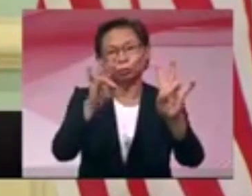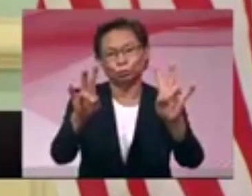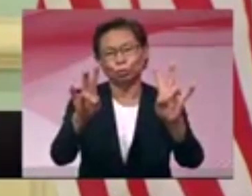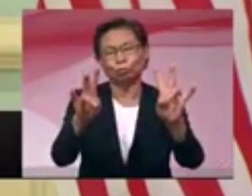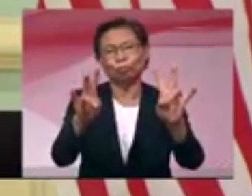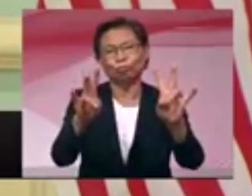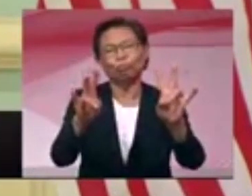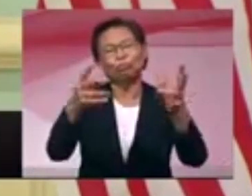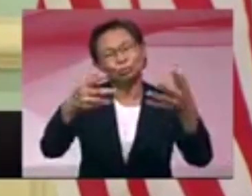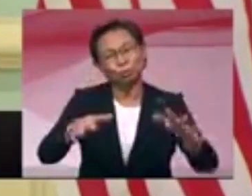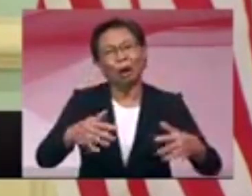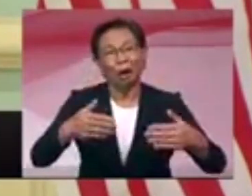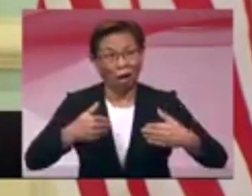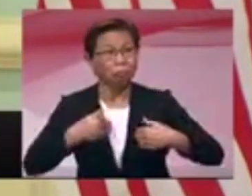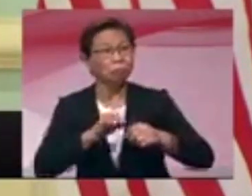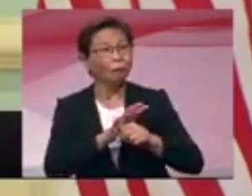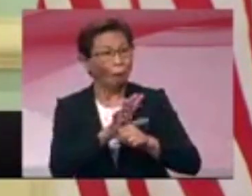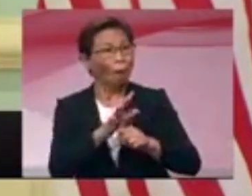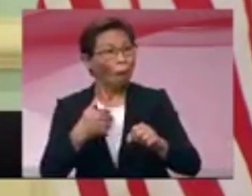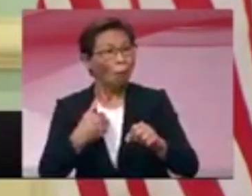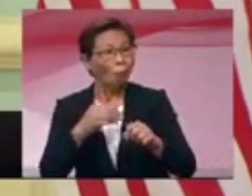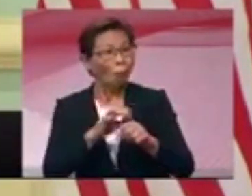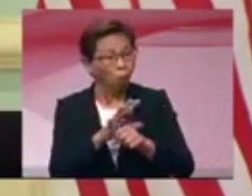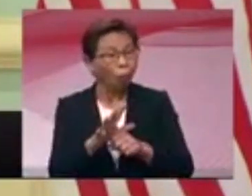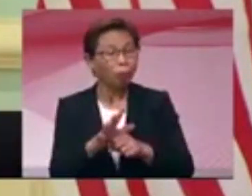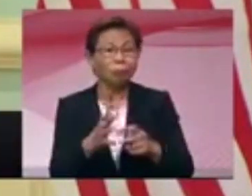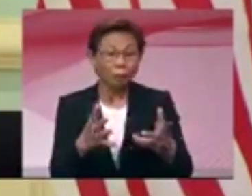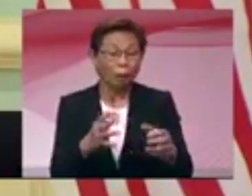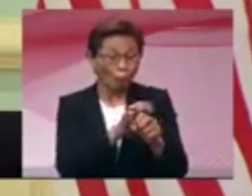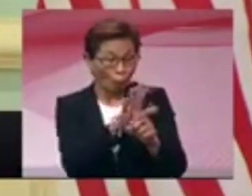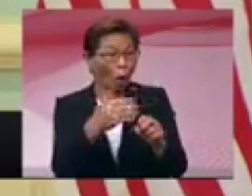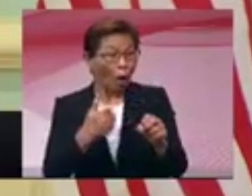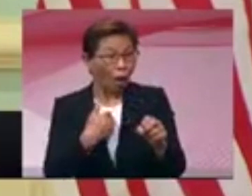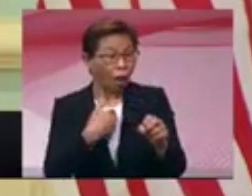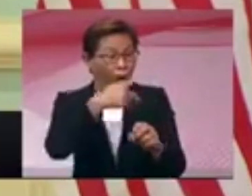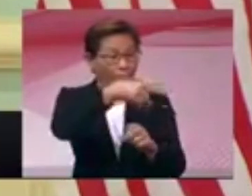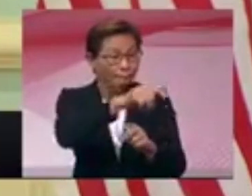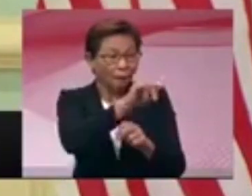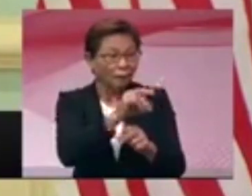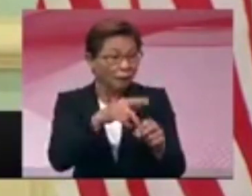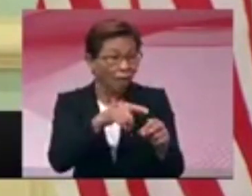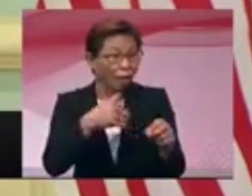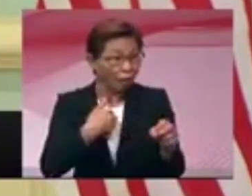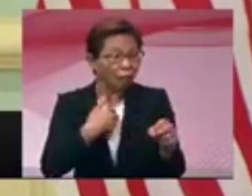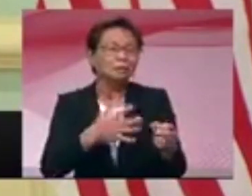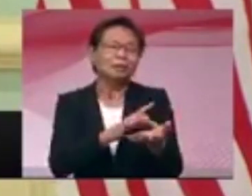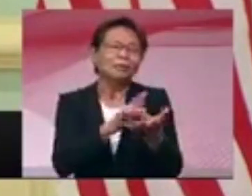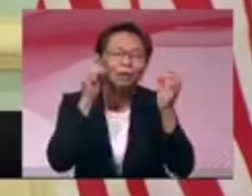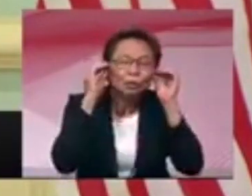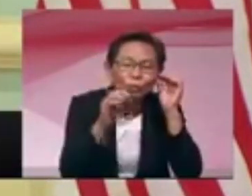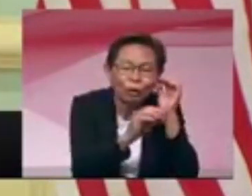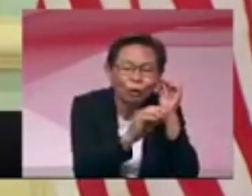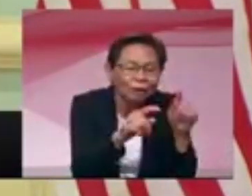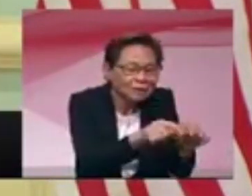777 daripada mereka telah didapati positif. Dan yang positif, kita rawat mereka di